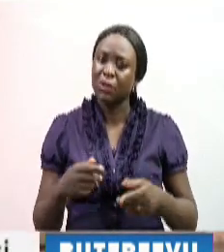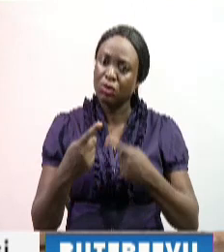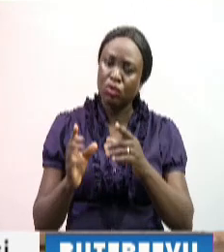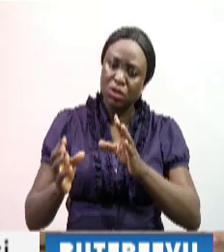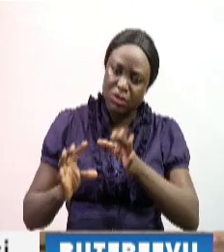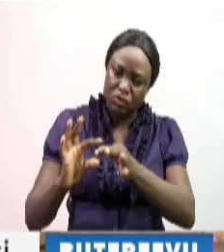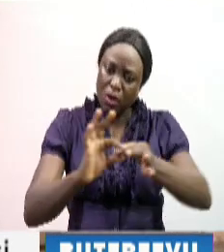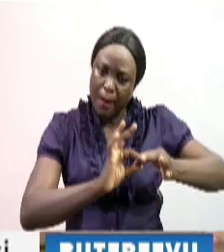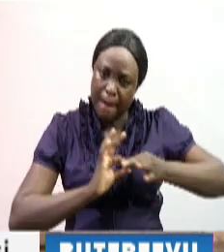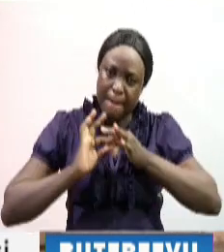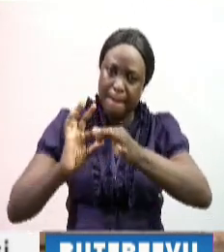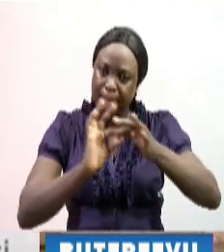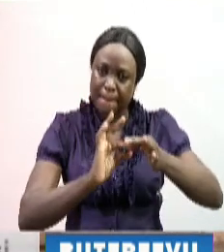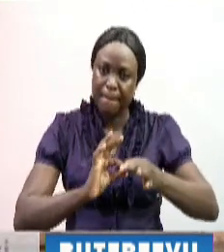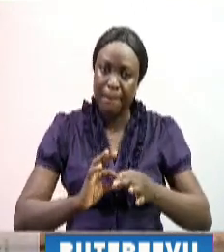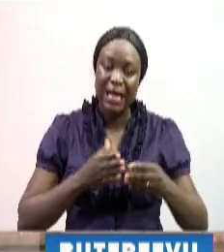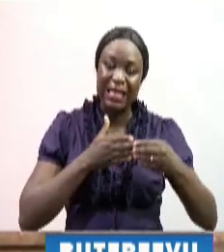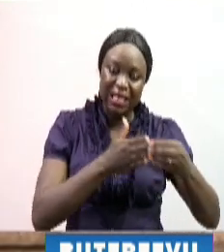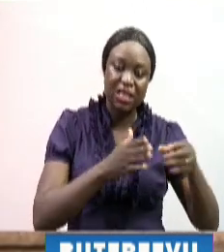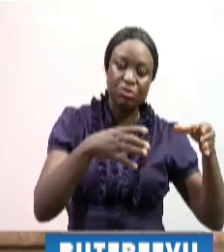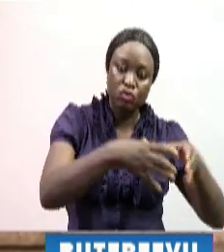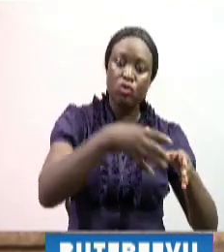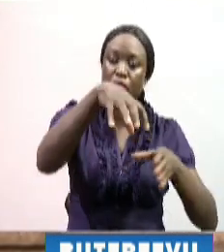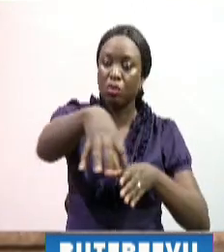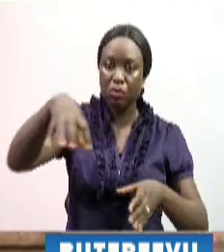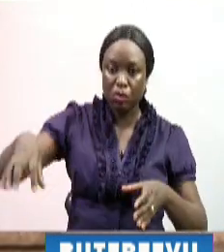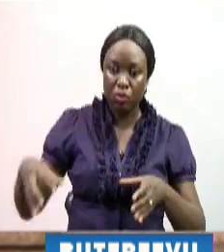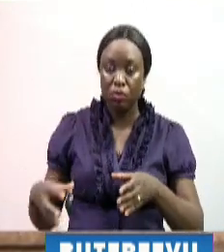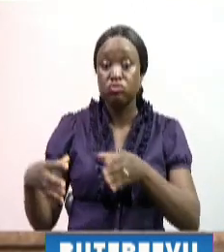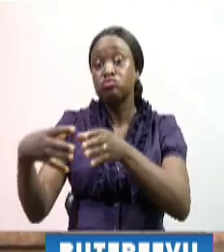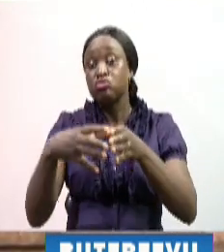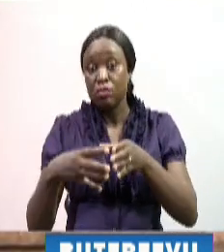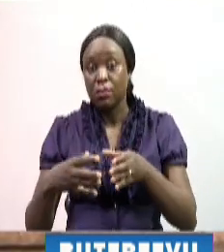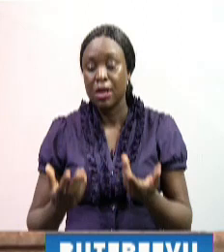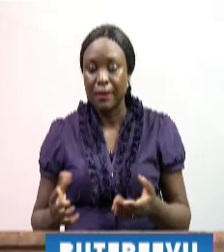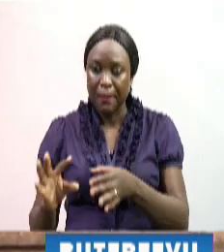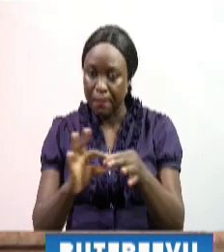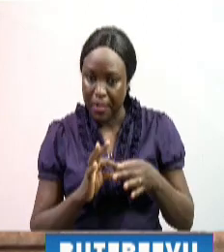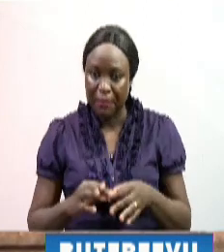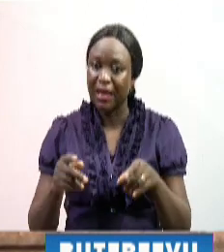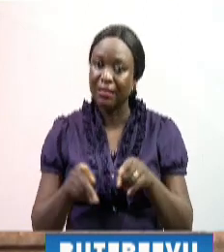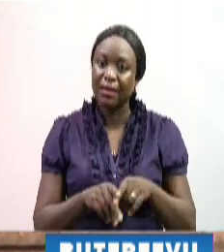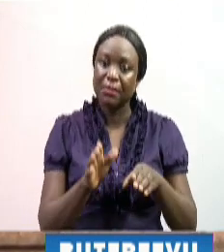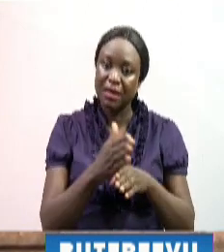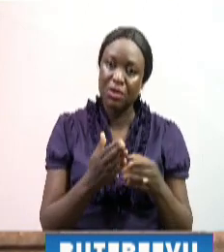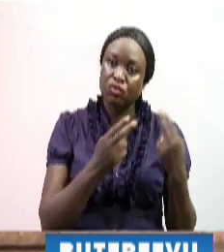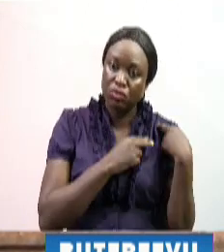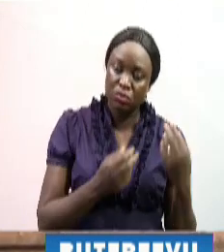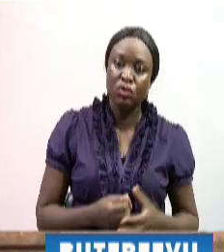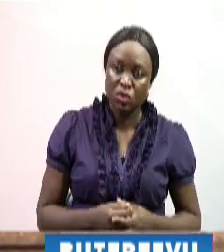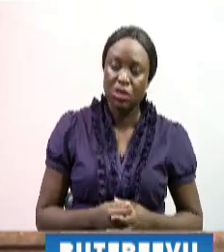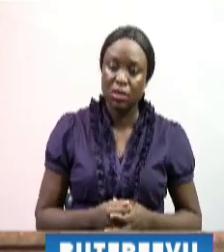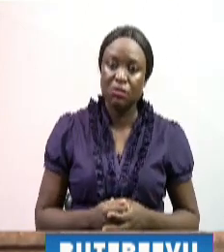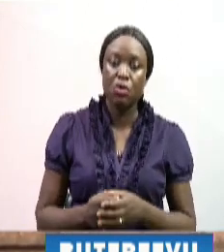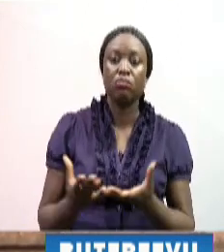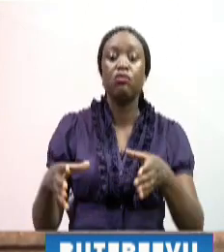enkolagana wakati w'obukulembeze bw'ebibiina by'obwegasi mu Buganda ne minisitule evunaanyizibwa ku bwegasi